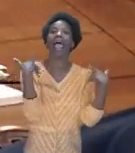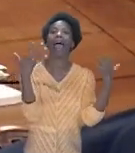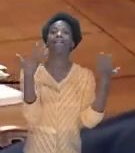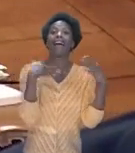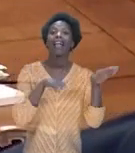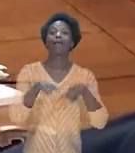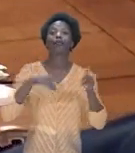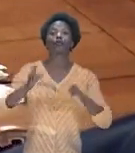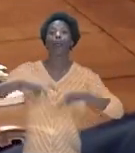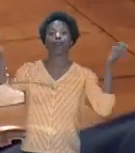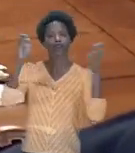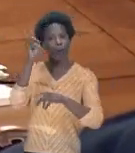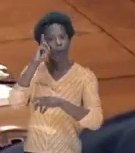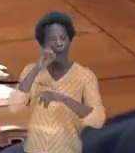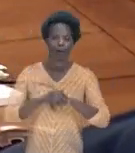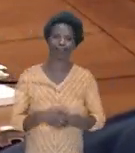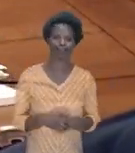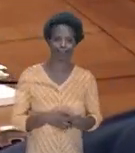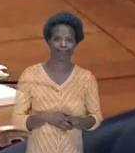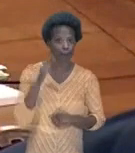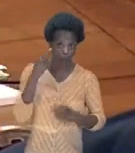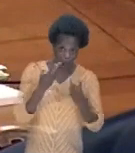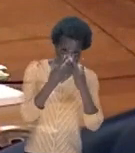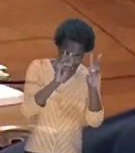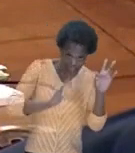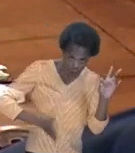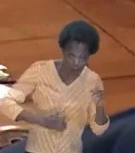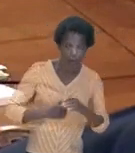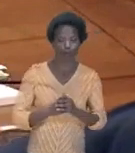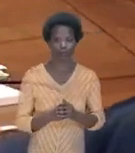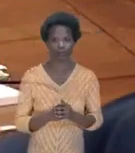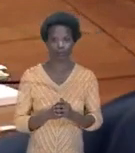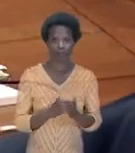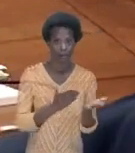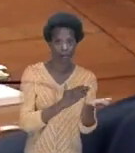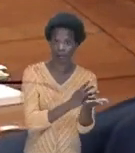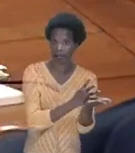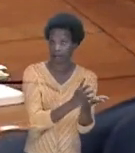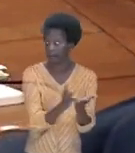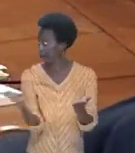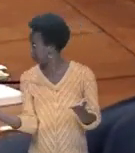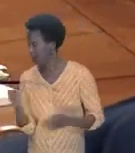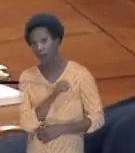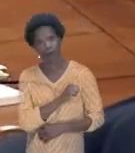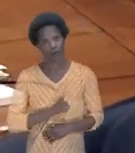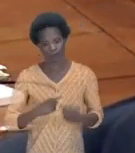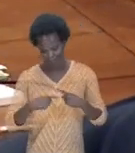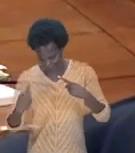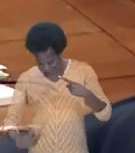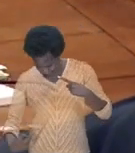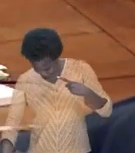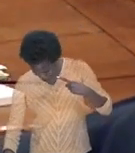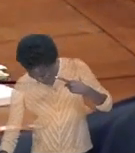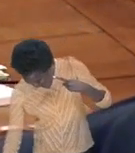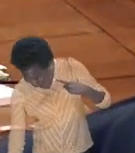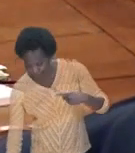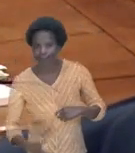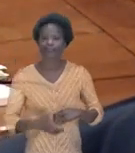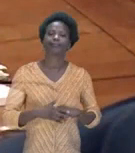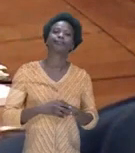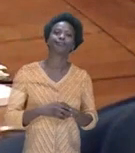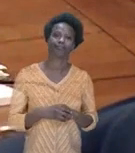fonctionnement de notre ville, dont la trajectoire est en train de s'enfoncer dans le rouge.